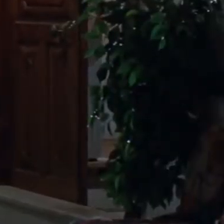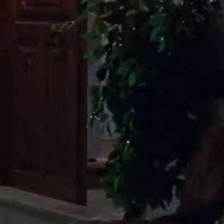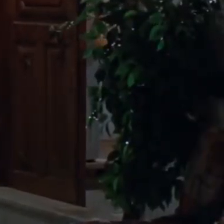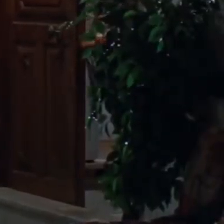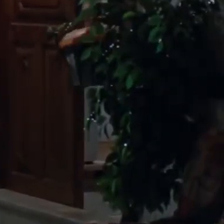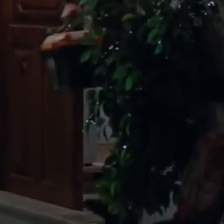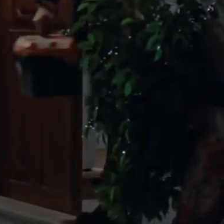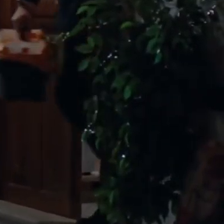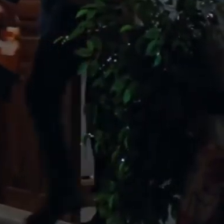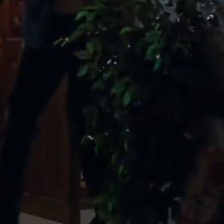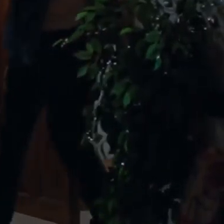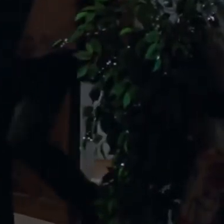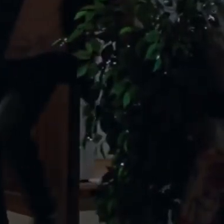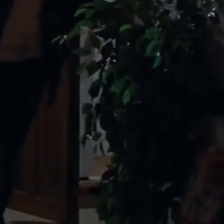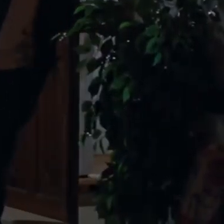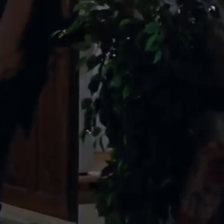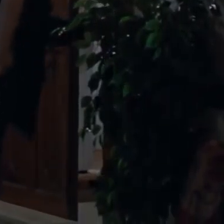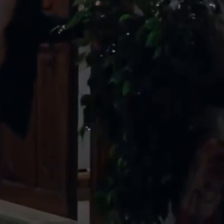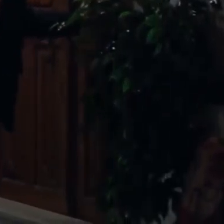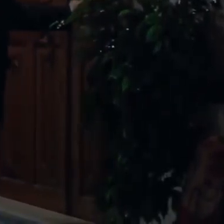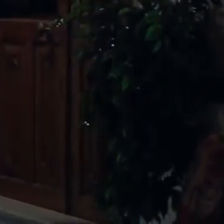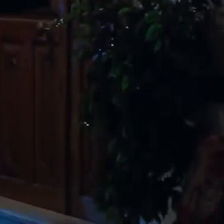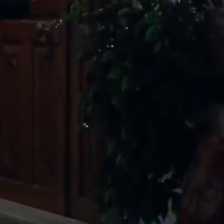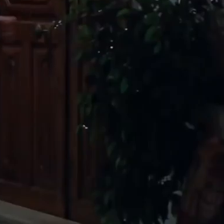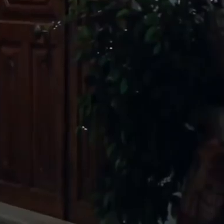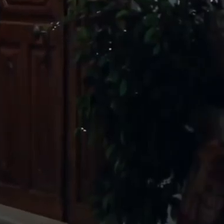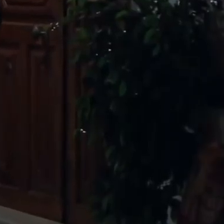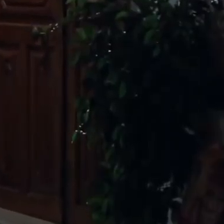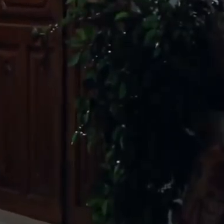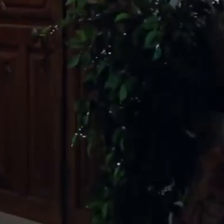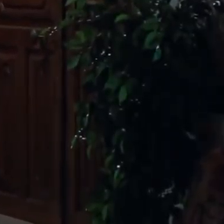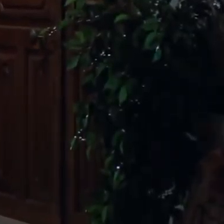Tamir çantasıyla evden çıktı. Montunu giymiş, başı açıktı.